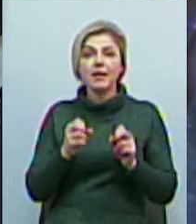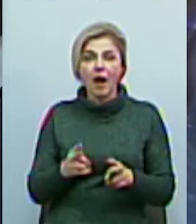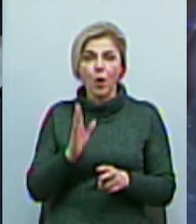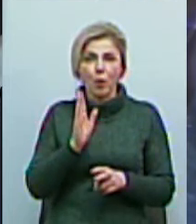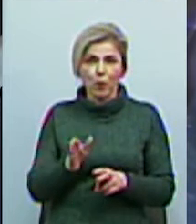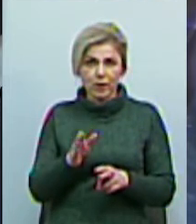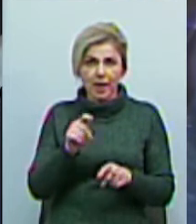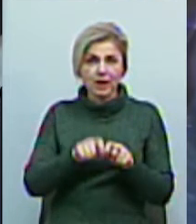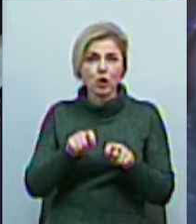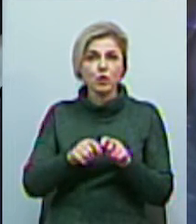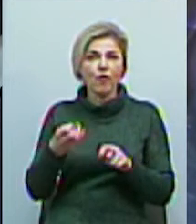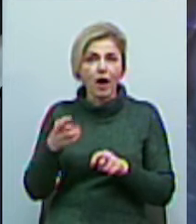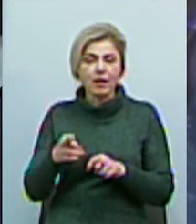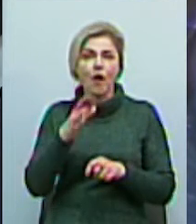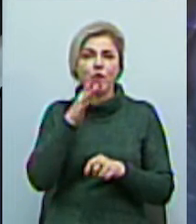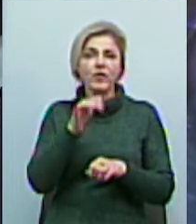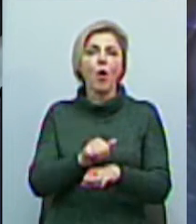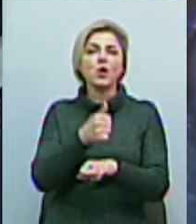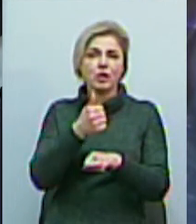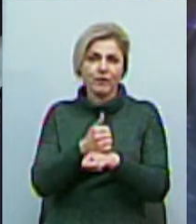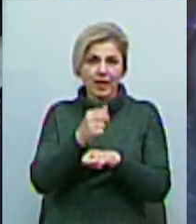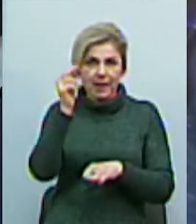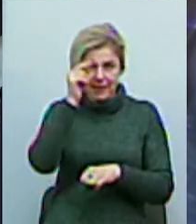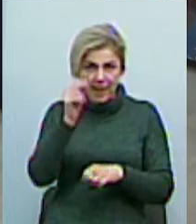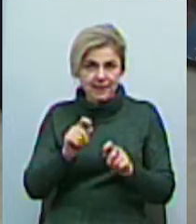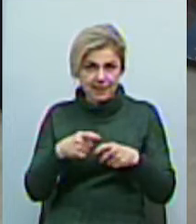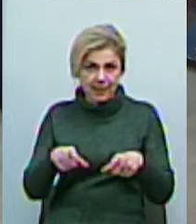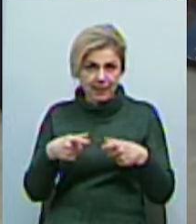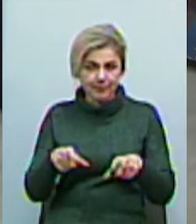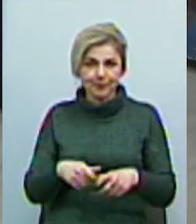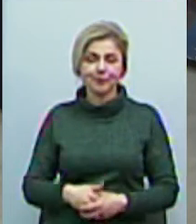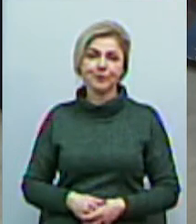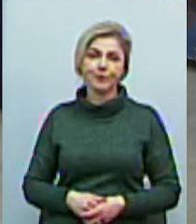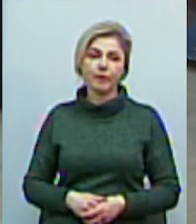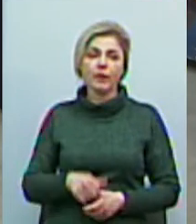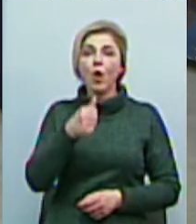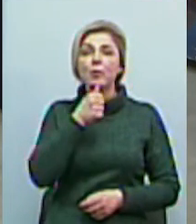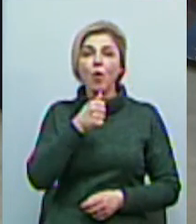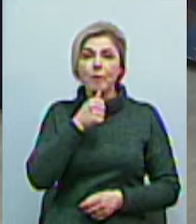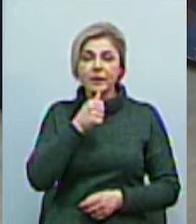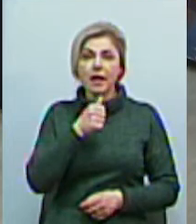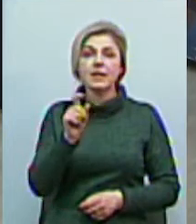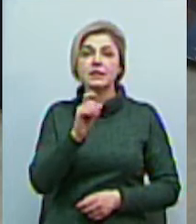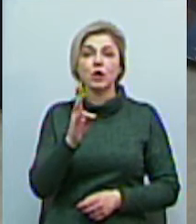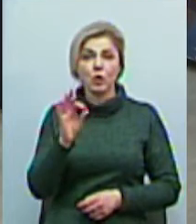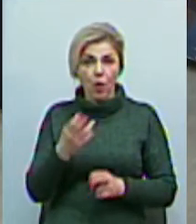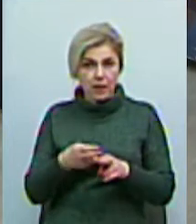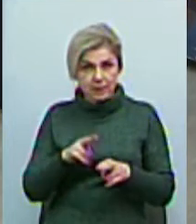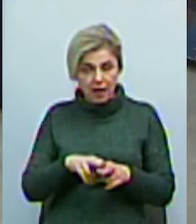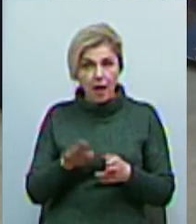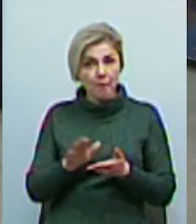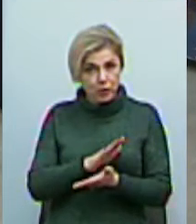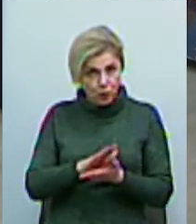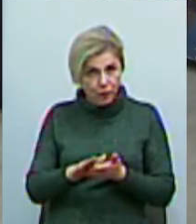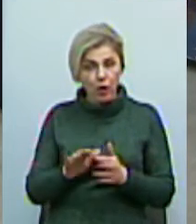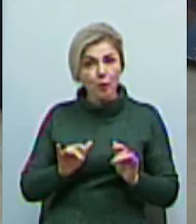буде проходити тестування під час основної сесії. Пробне незалежне оцінювання – це безкоштовна процедура, чи за